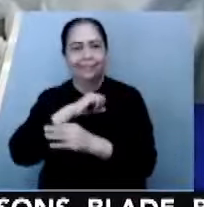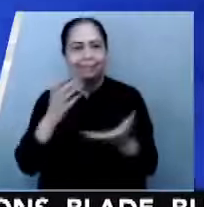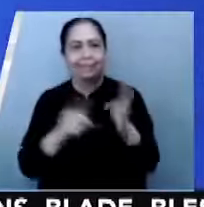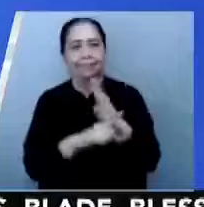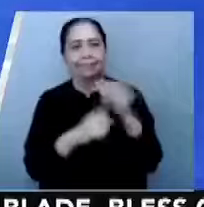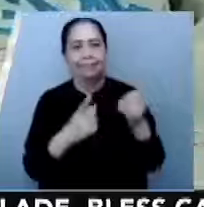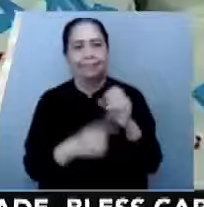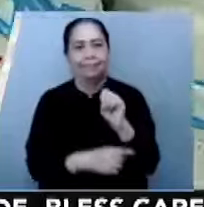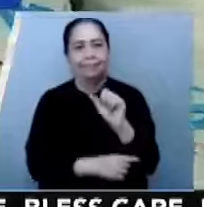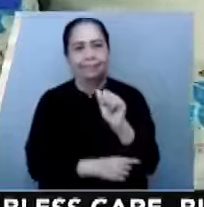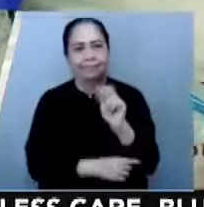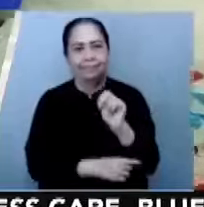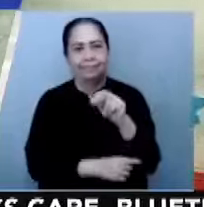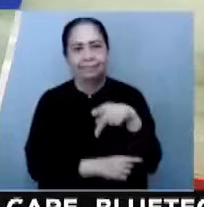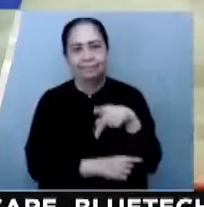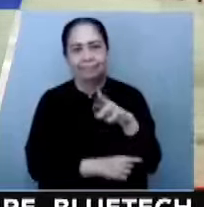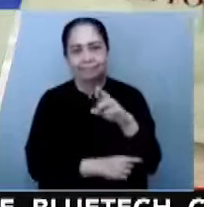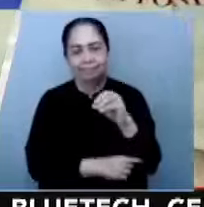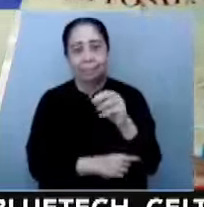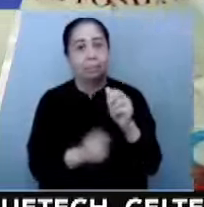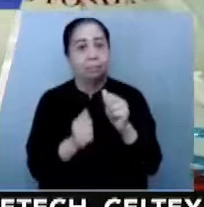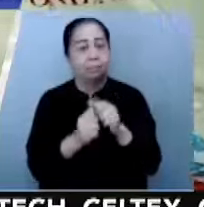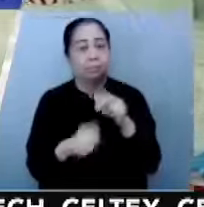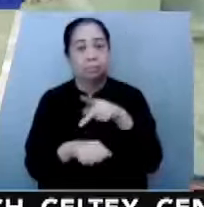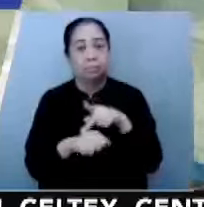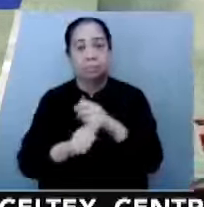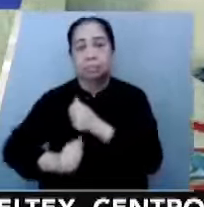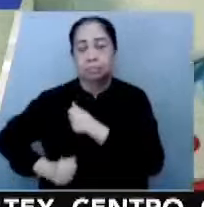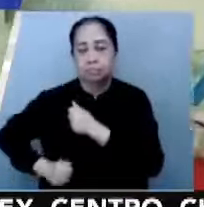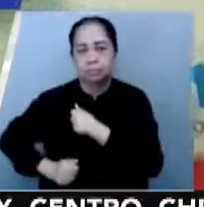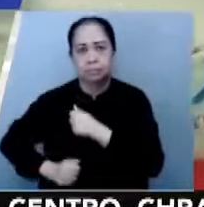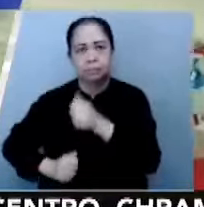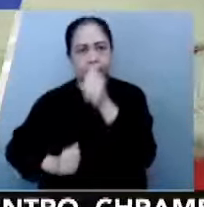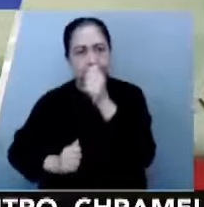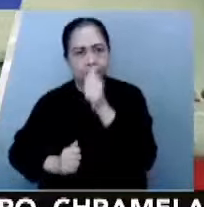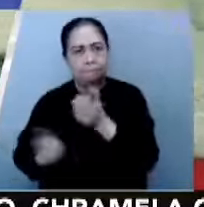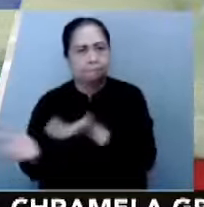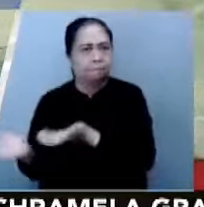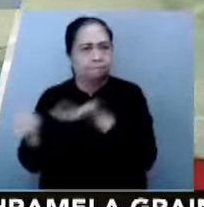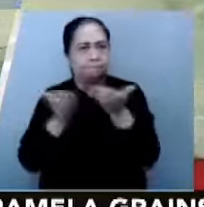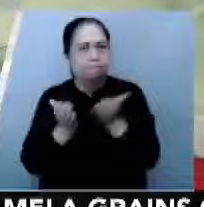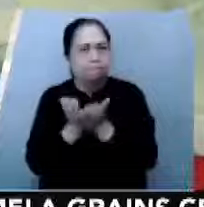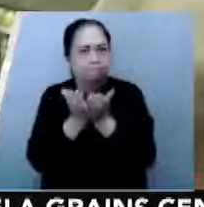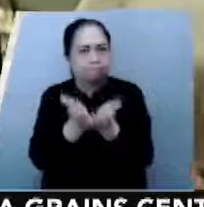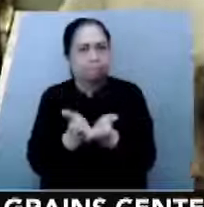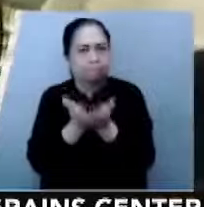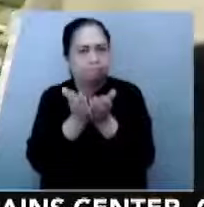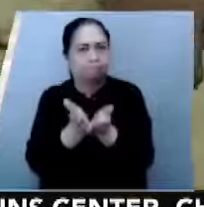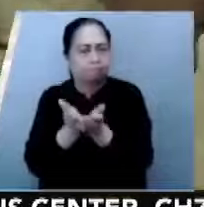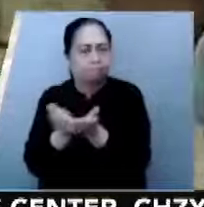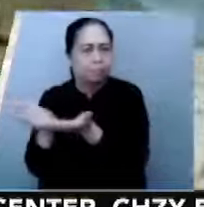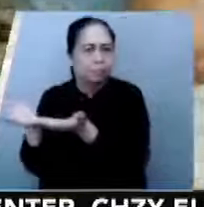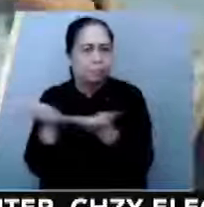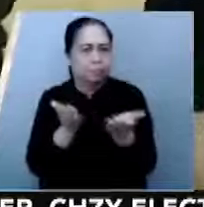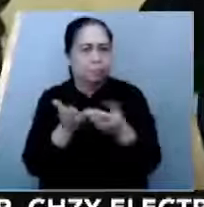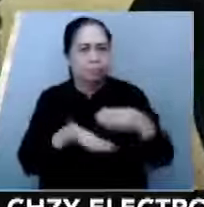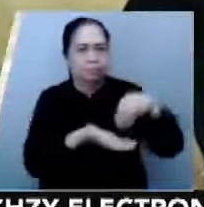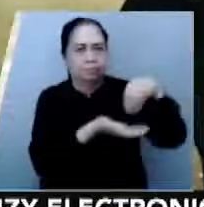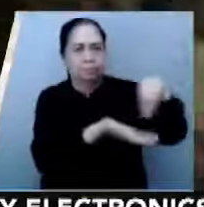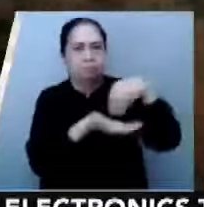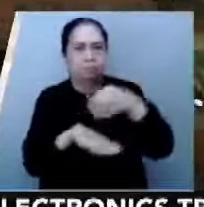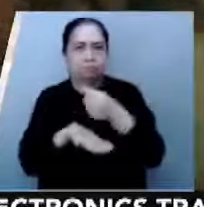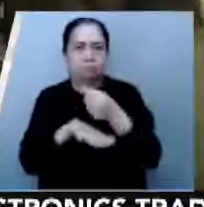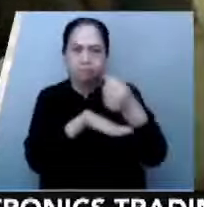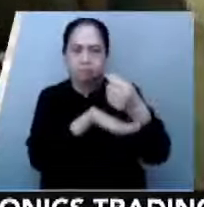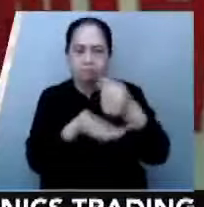Pedro. Kasama ang Philippine Army, mano-manong isinakay sa balsa ang relief goods. Ang daming mga panahon